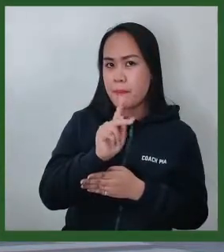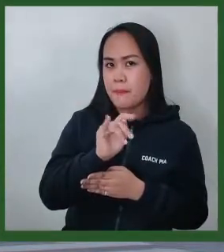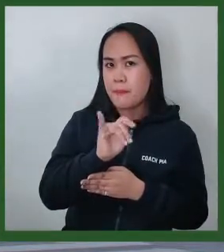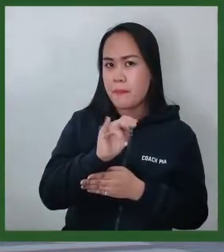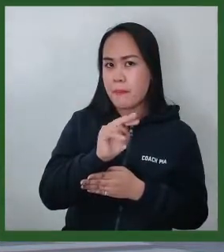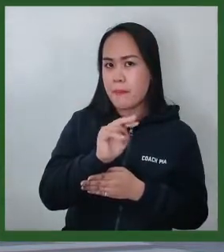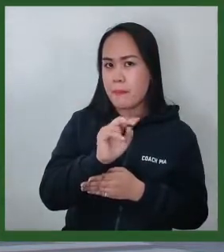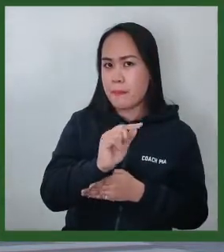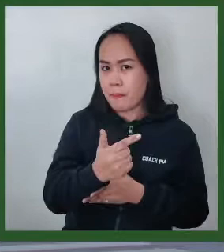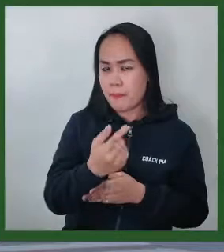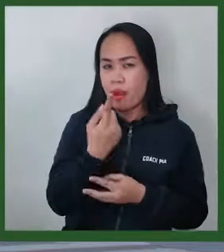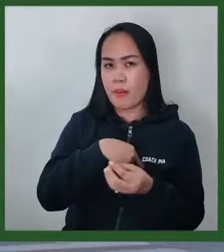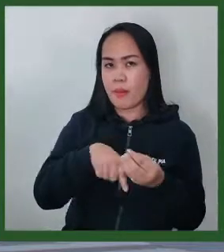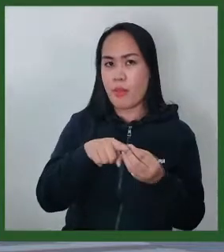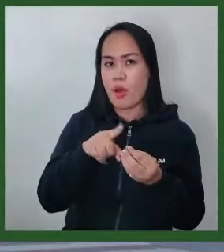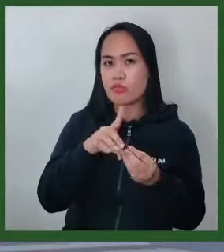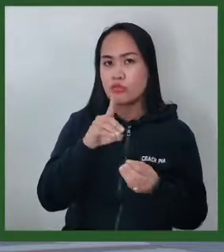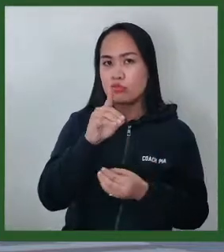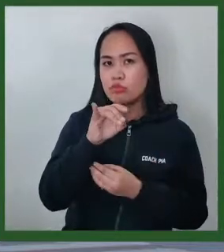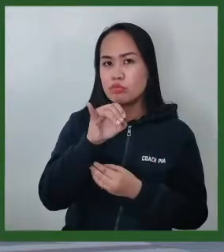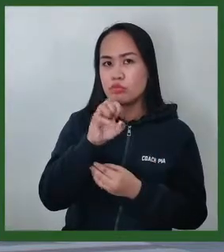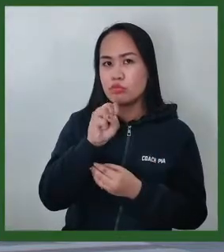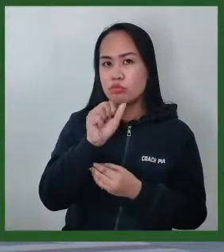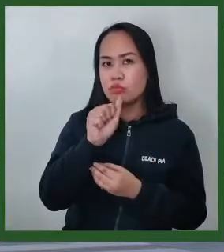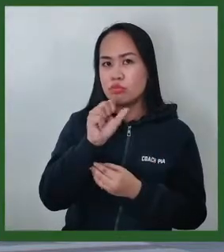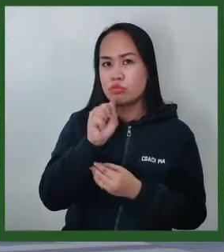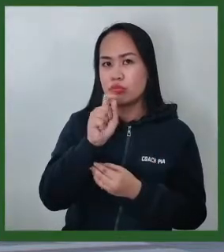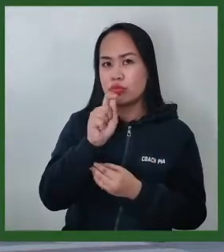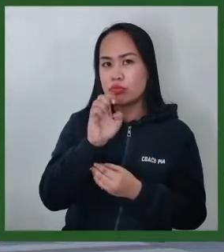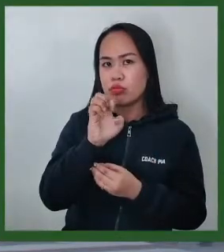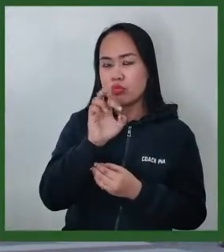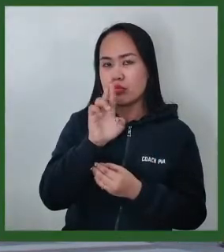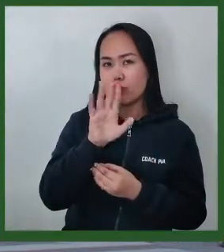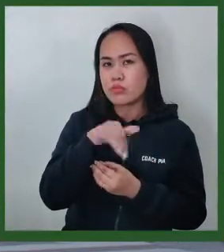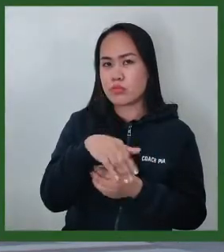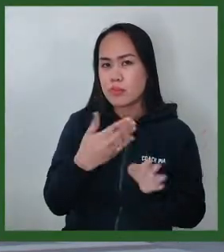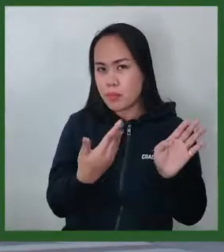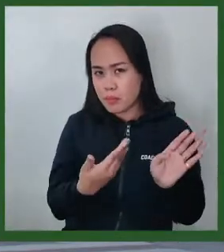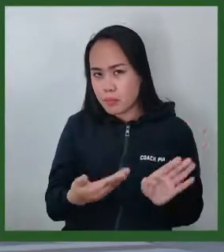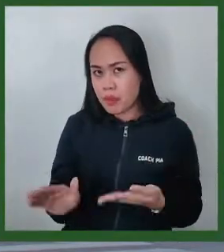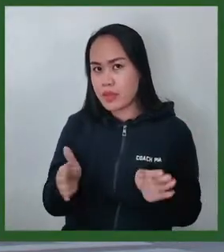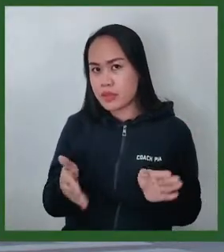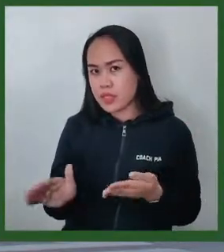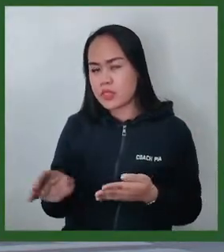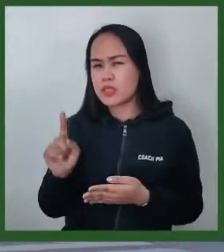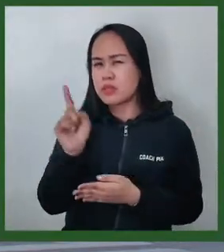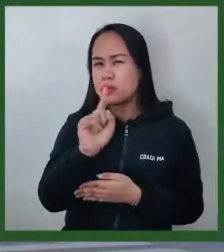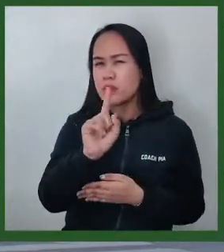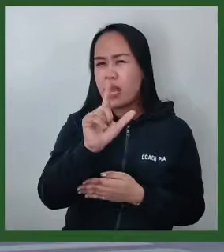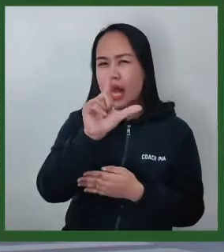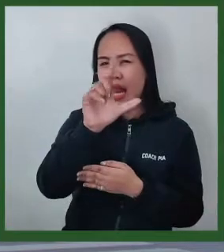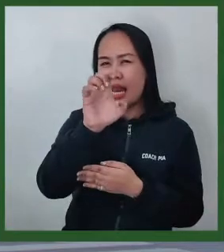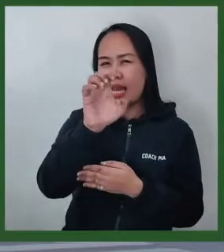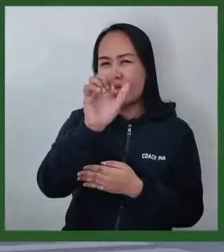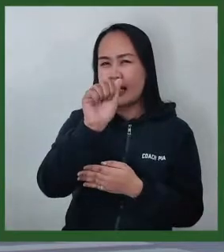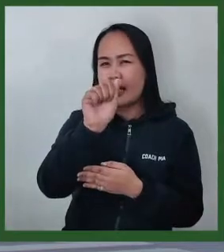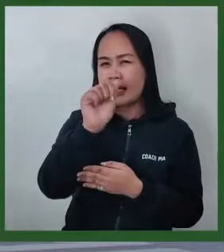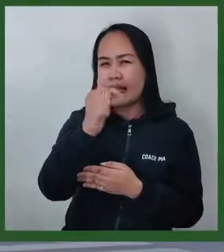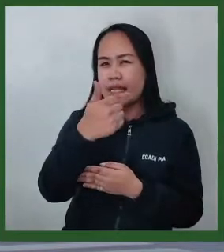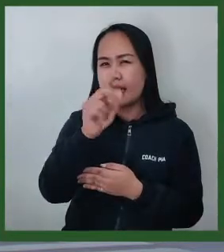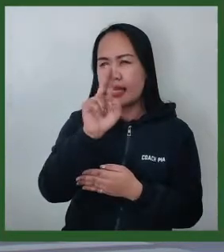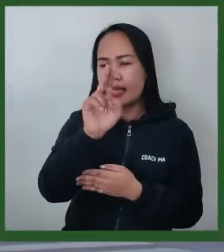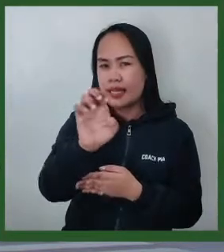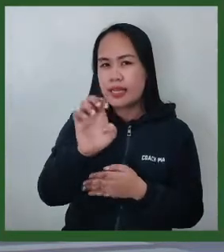ating disaster preparedness na mga practices, pumasyal po ang Liga ng mga Barangay ng Tayabas